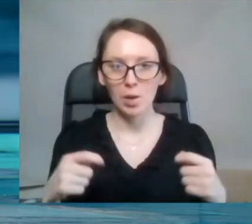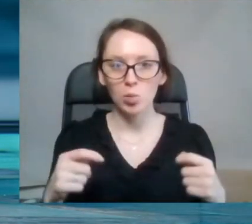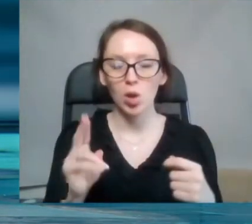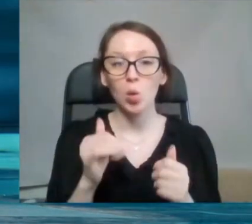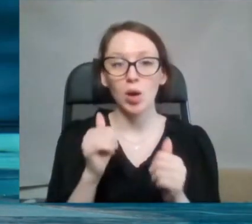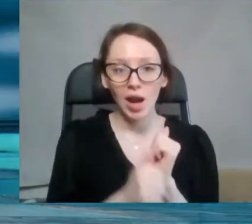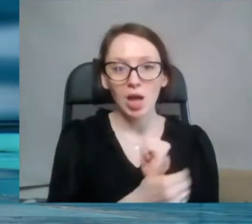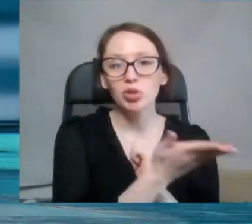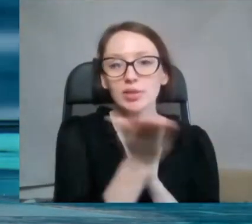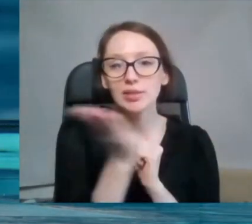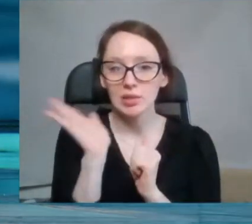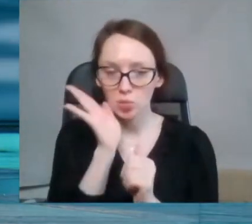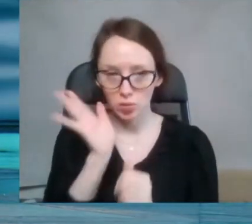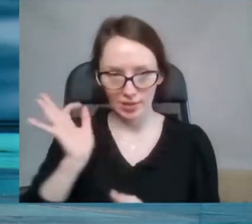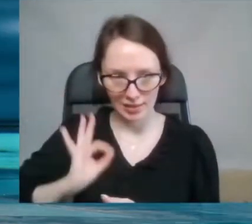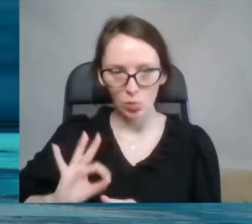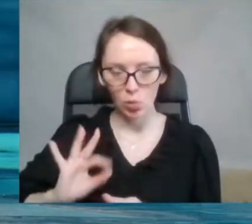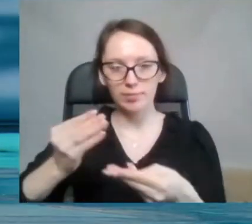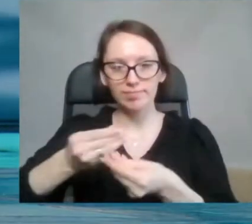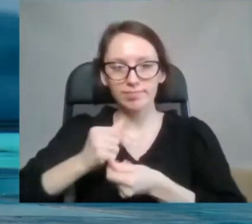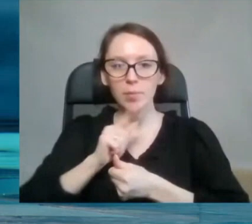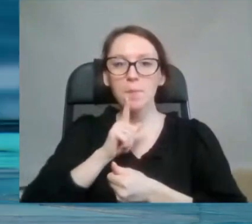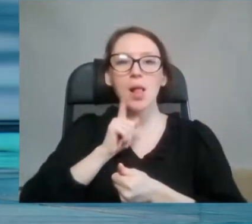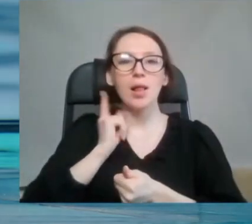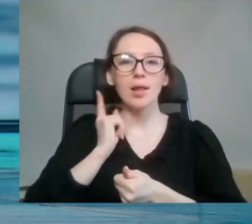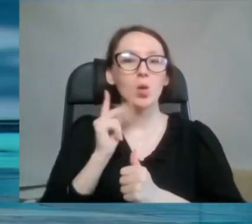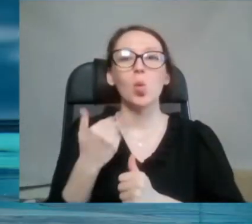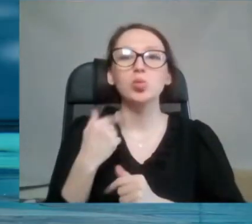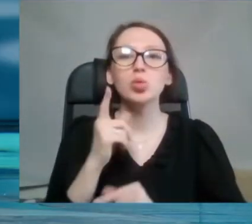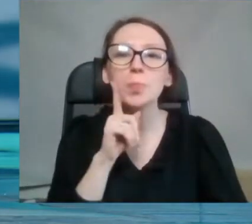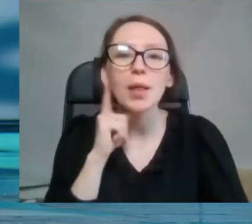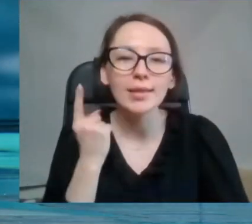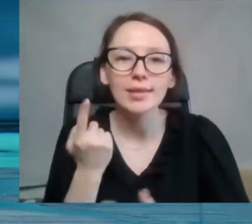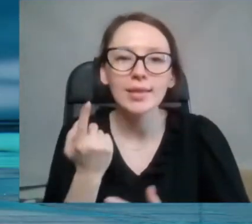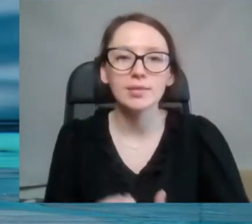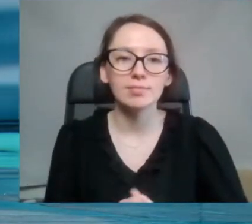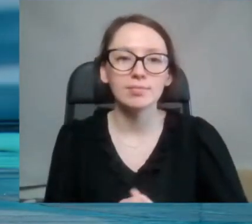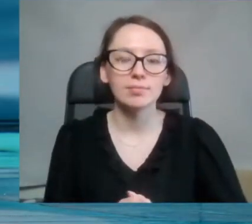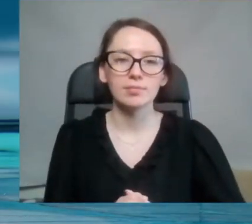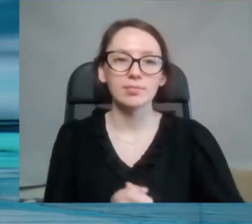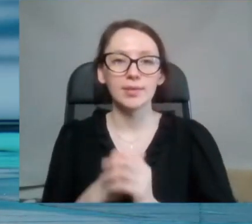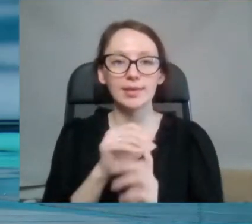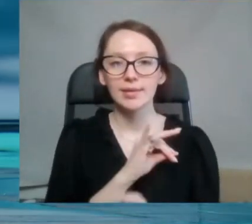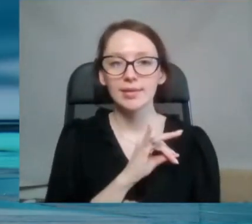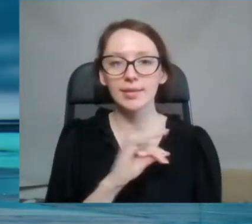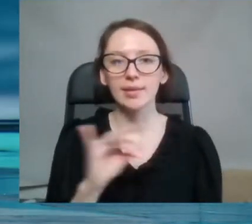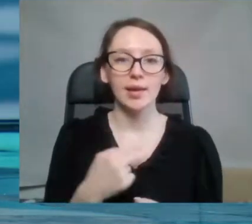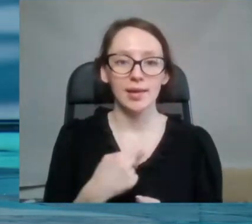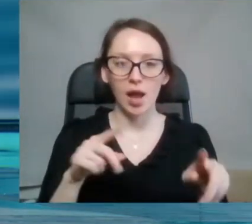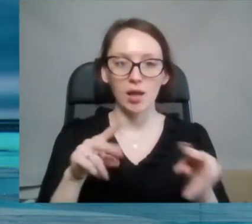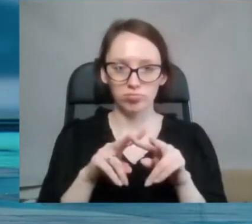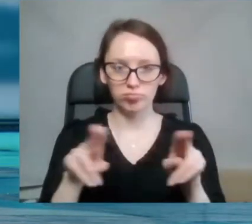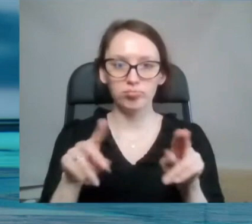будет использовать и молодеть. Кто хочет молодеть? И я такой же вопрос задам